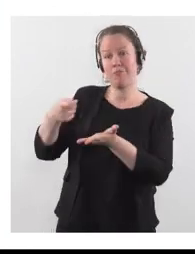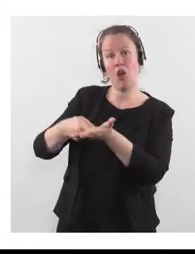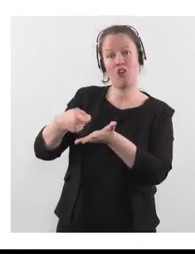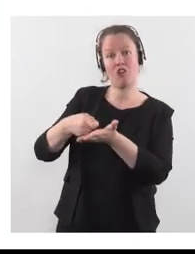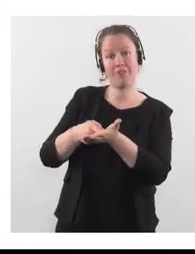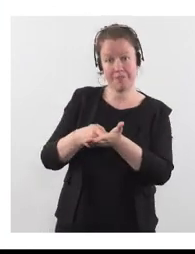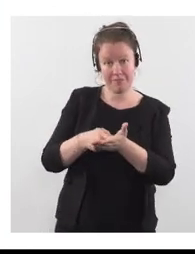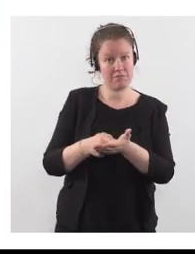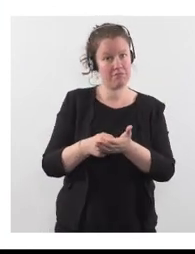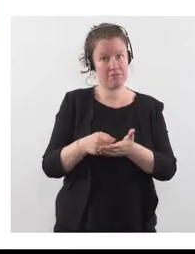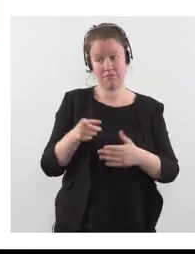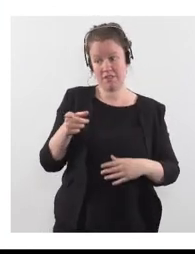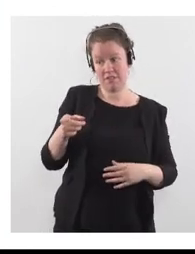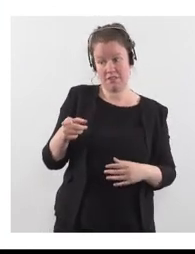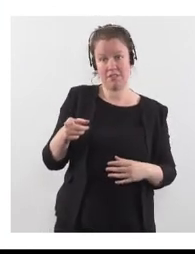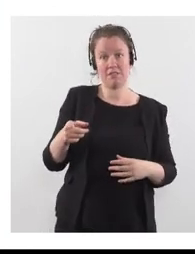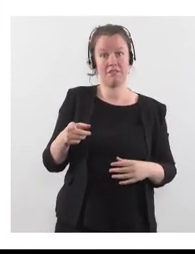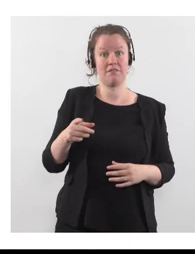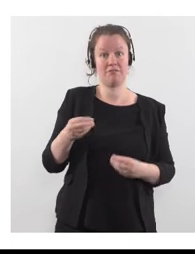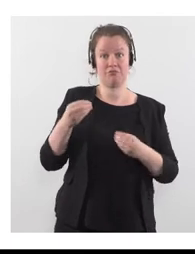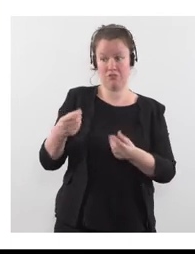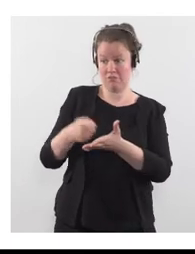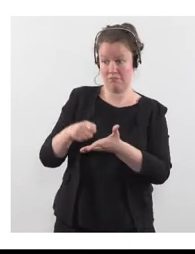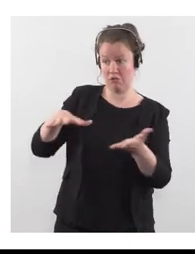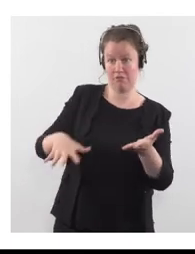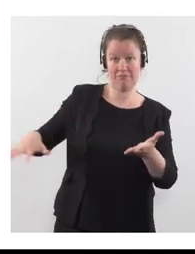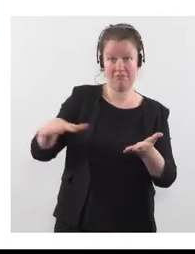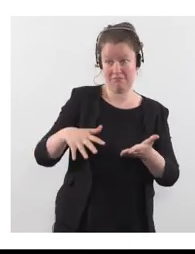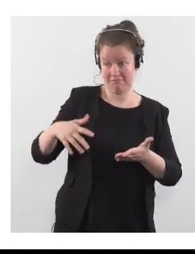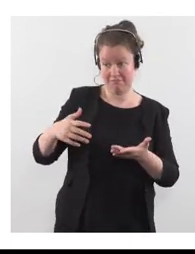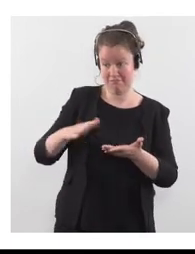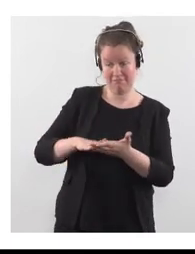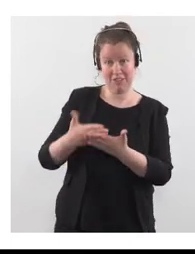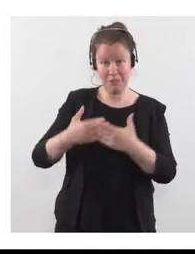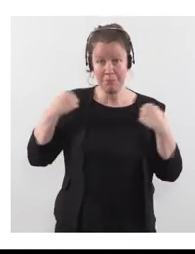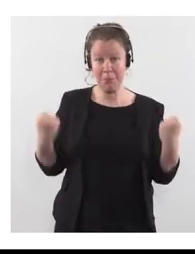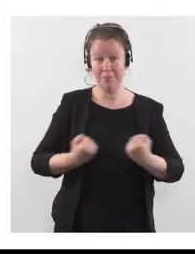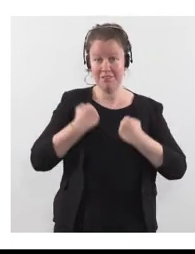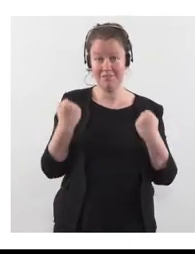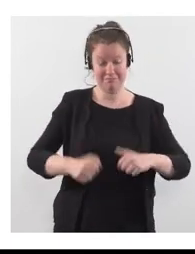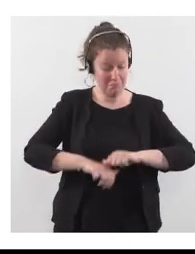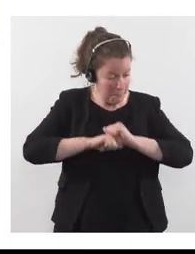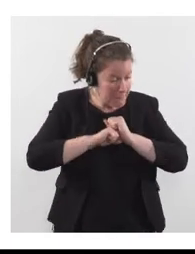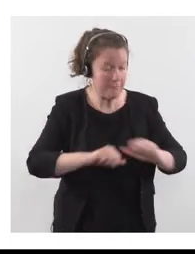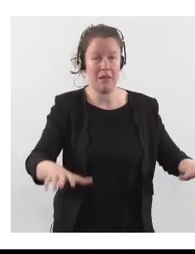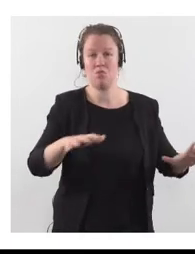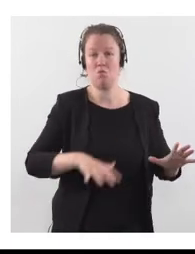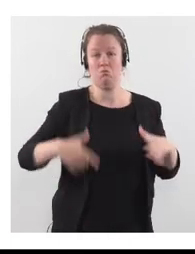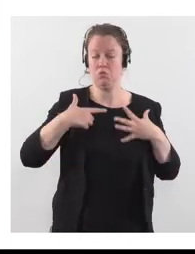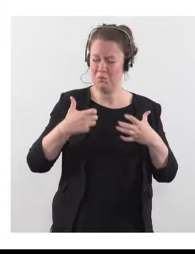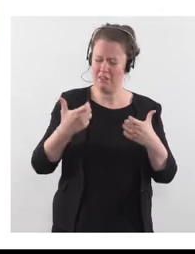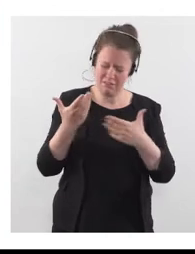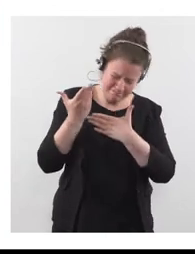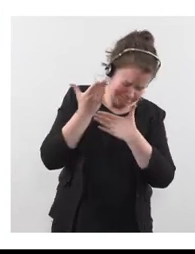reçu beaucoup de publicité en Irlande. C'était partout. On voulait vraiment que cela soit rendu public autant que